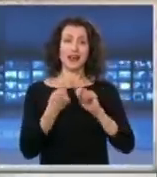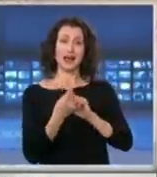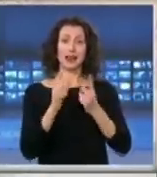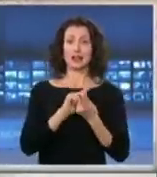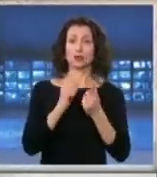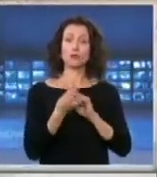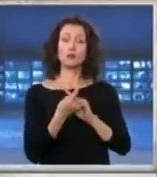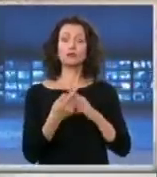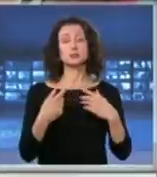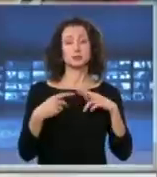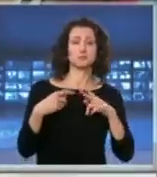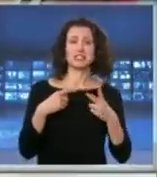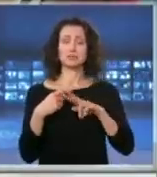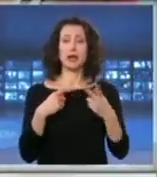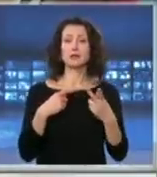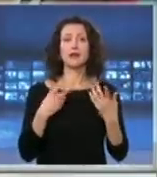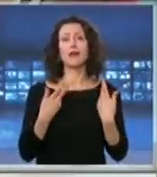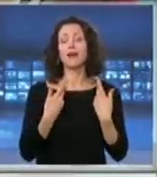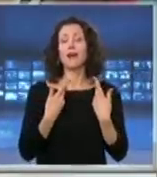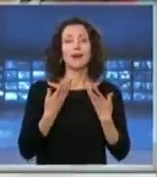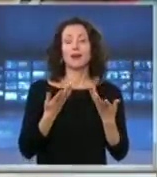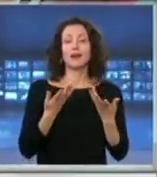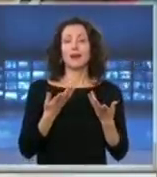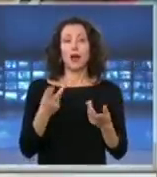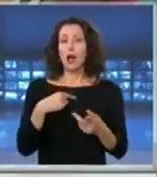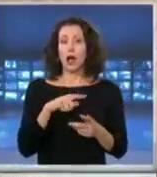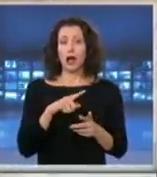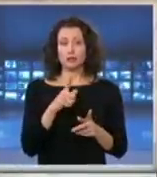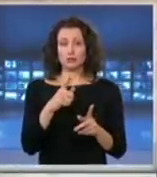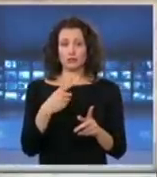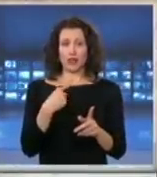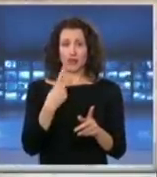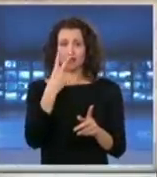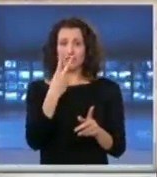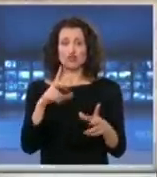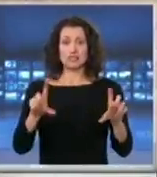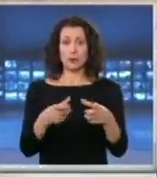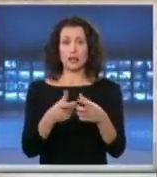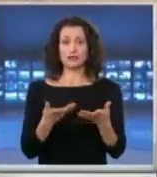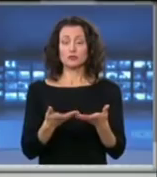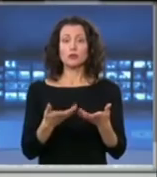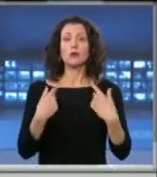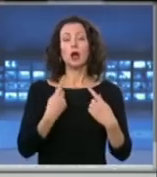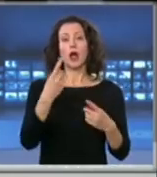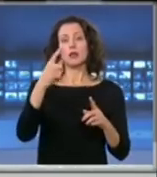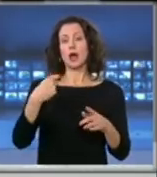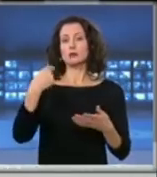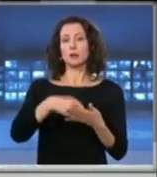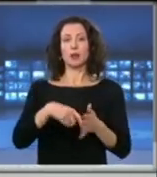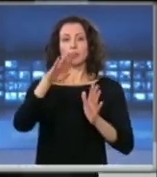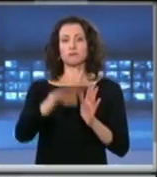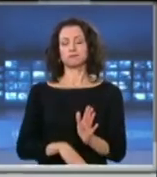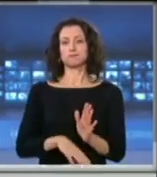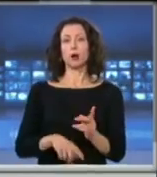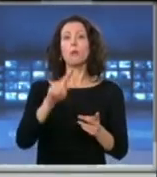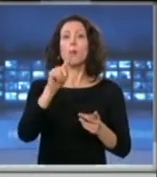аз не е платена и обратното. Това как се отразява обаче на семейния бюджет? За момента е една заплата надолу. Вкъщи имат само един